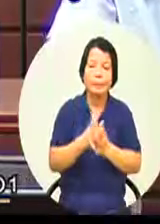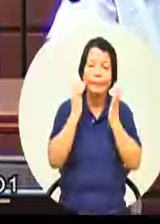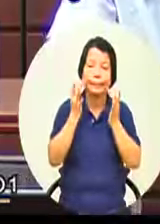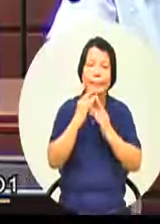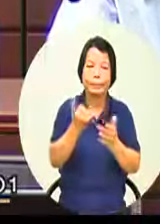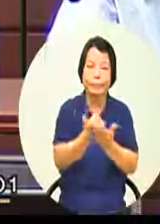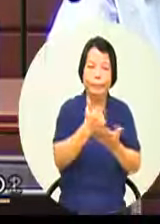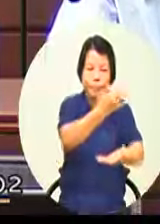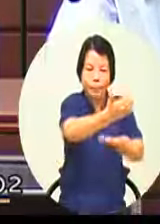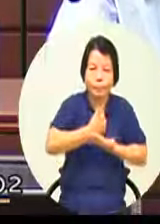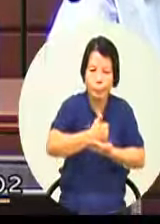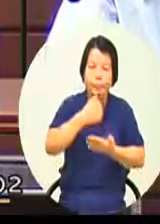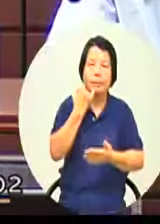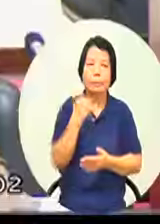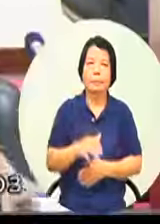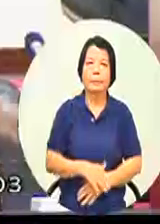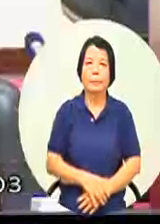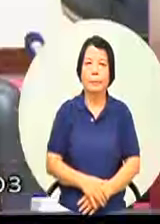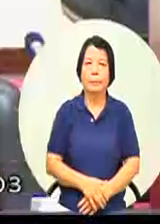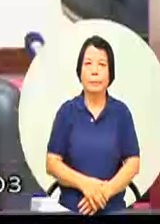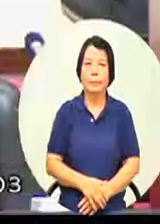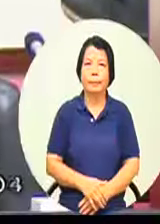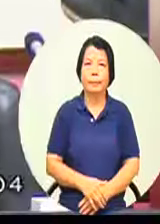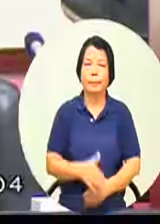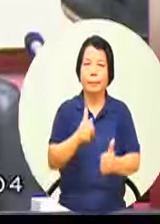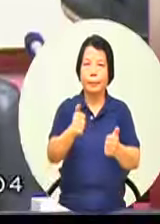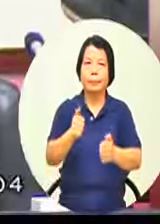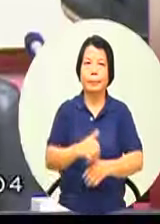会当收入来安尼。好，谢谢。